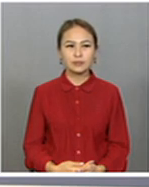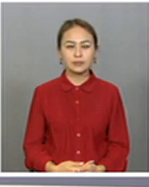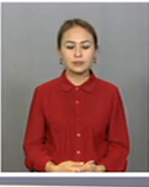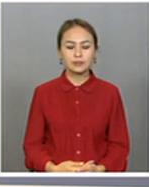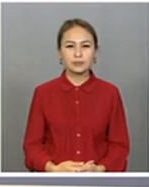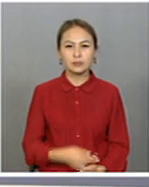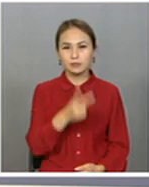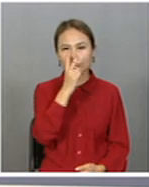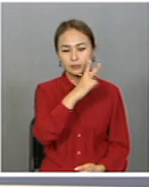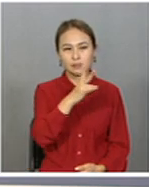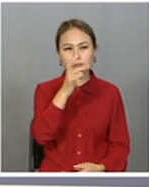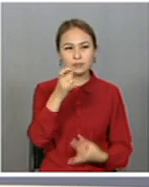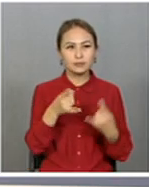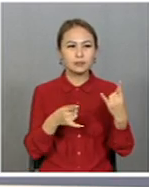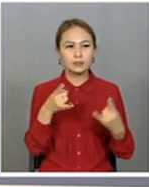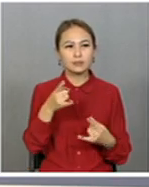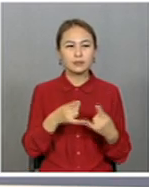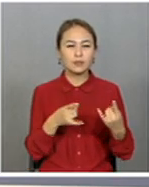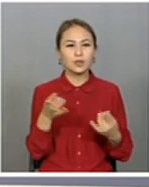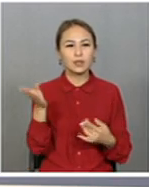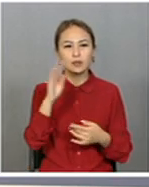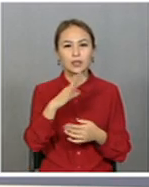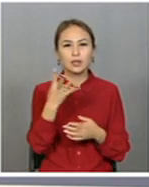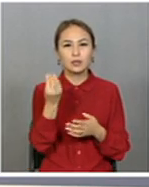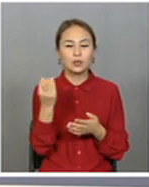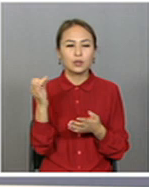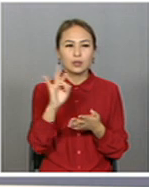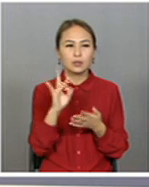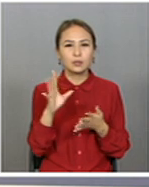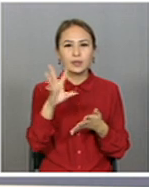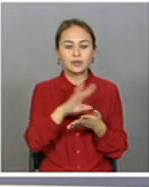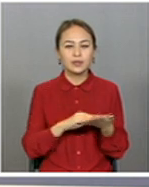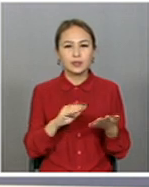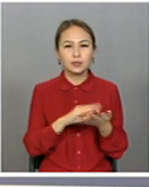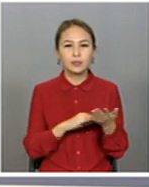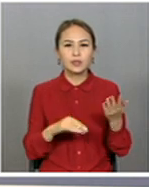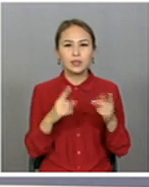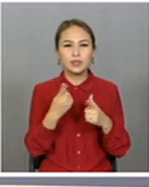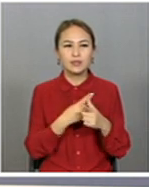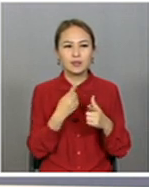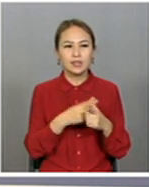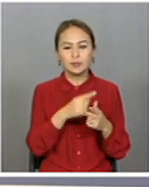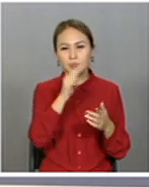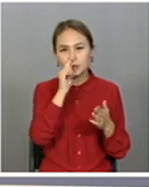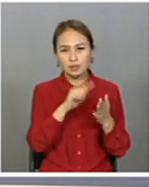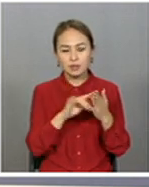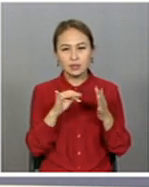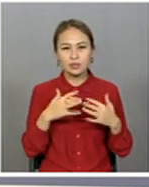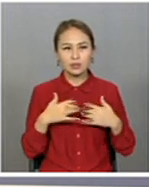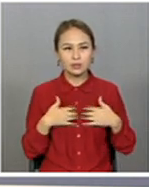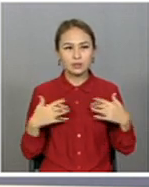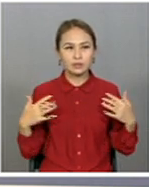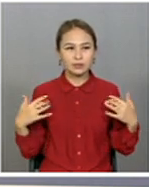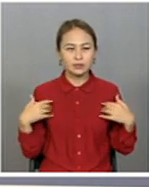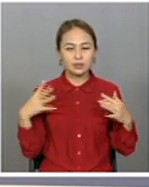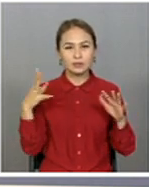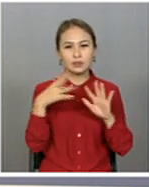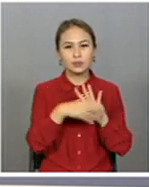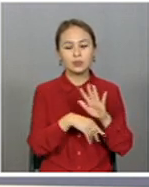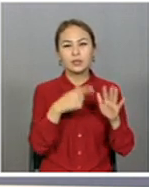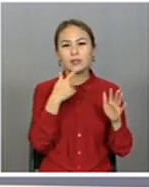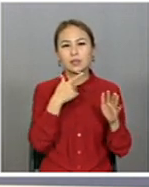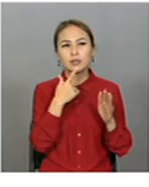Посмотрите внимательно на экран. Давайте еще раз повторим название птиц и животных, занесенных в Красную книгу.